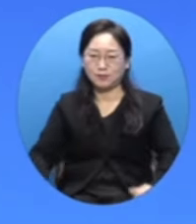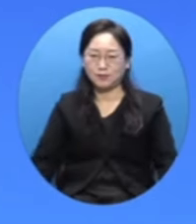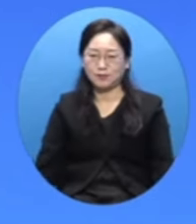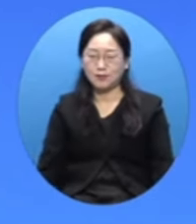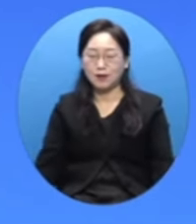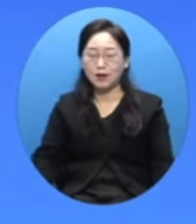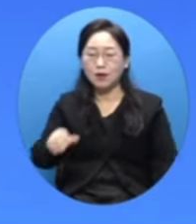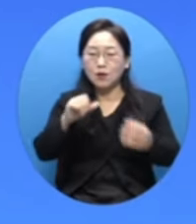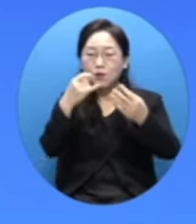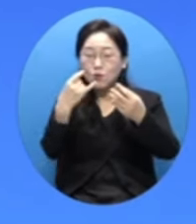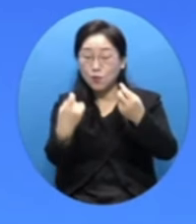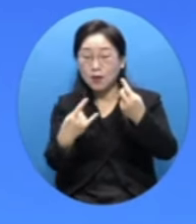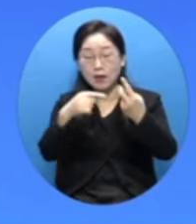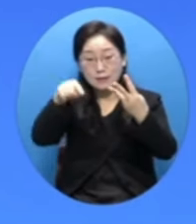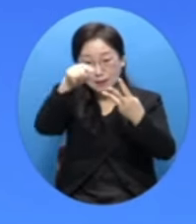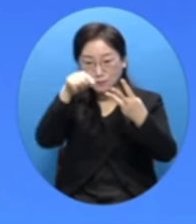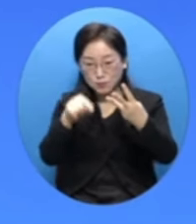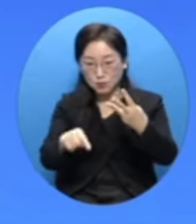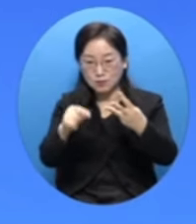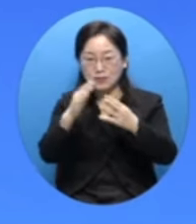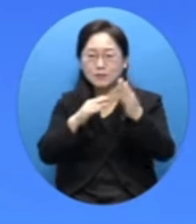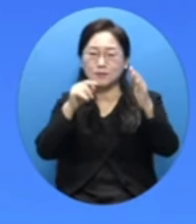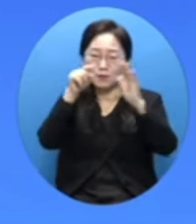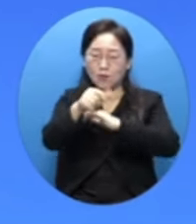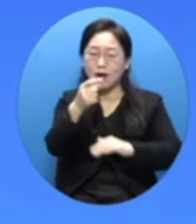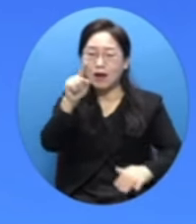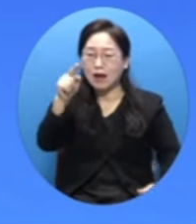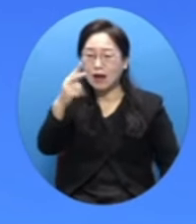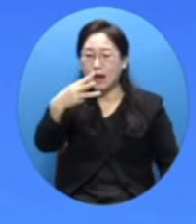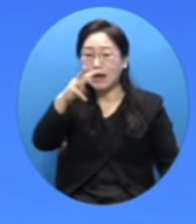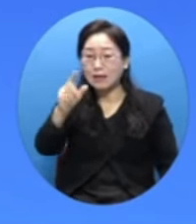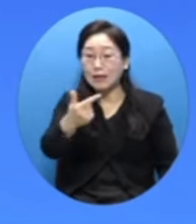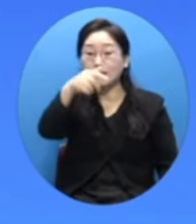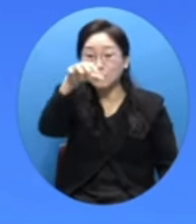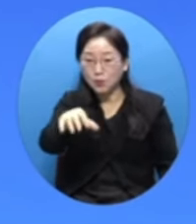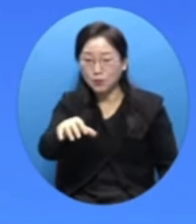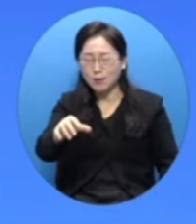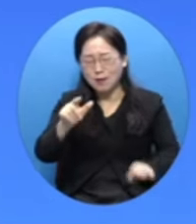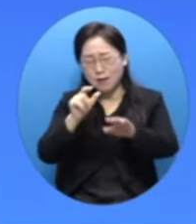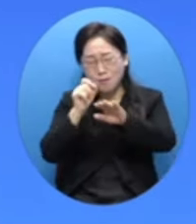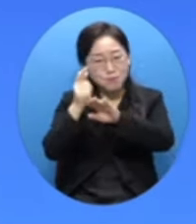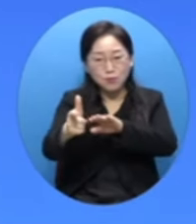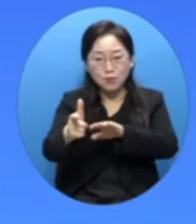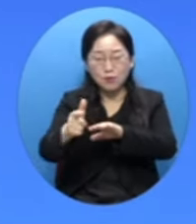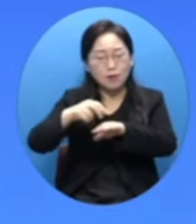자기 외삼촌이 사는 바다나람 하란 지역으로 가는데 그 거리가 무려